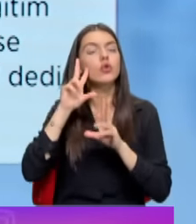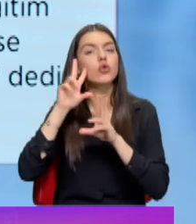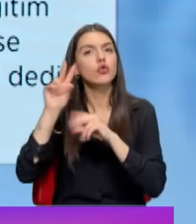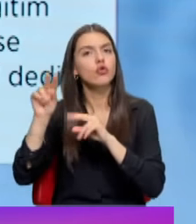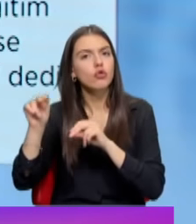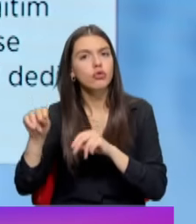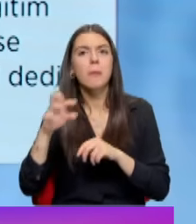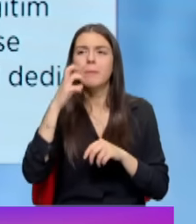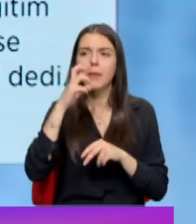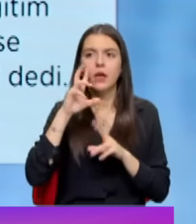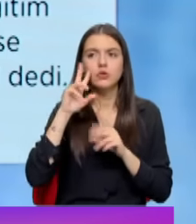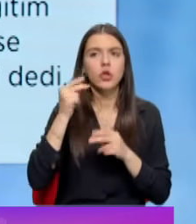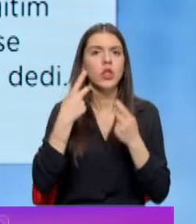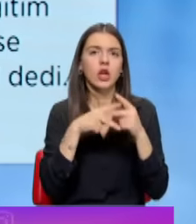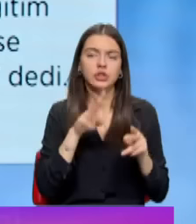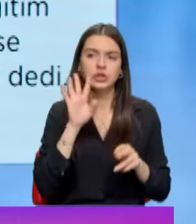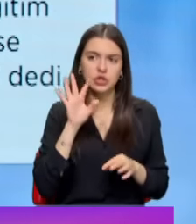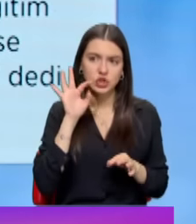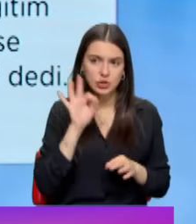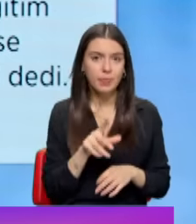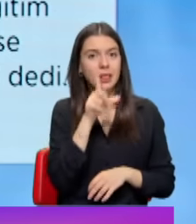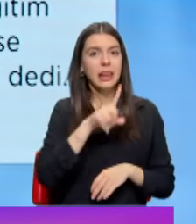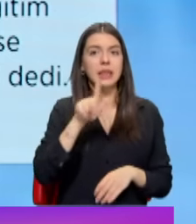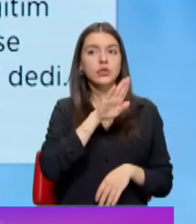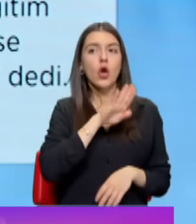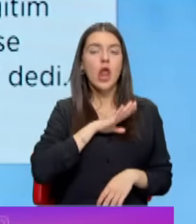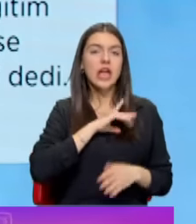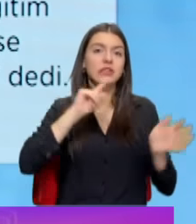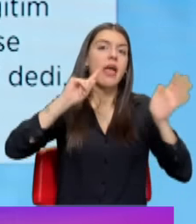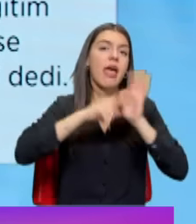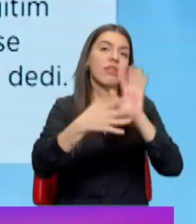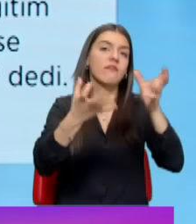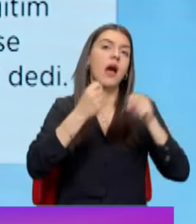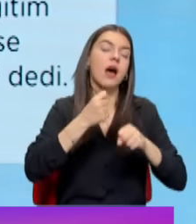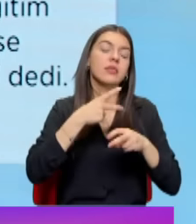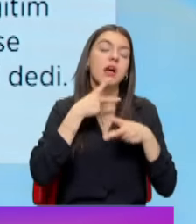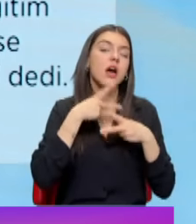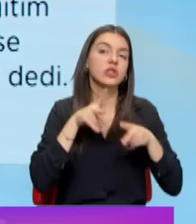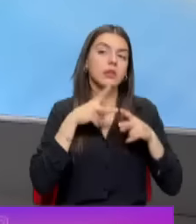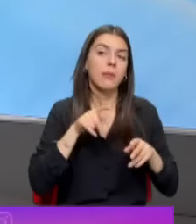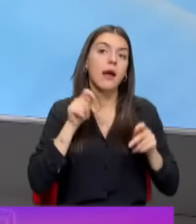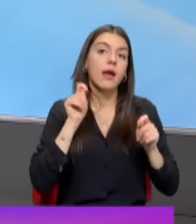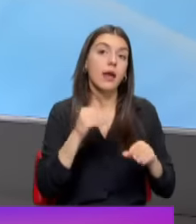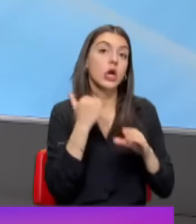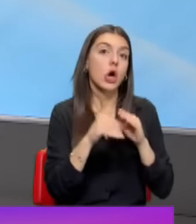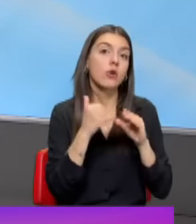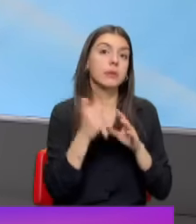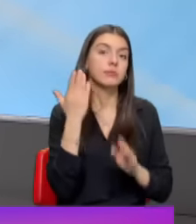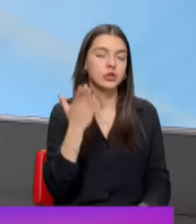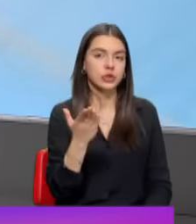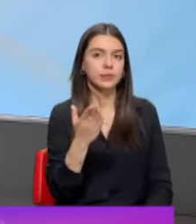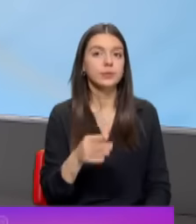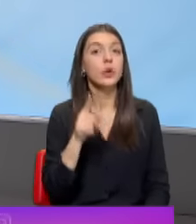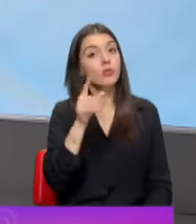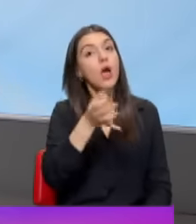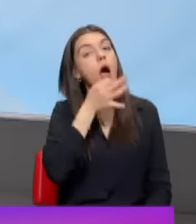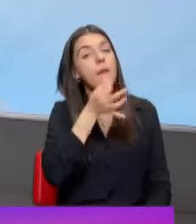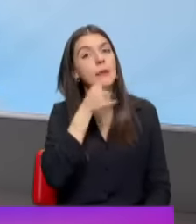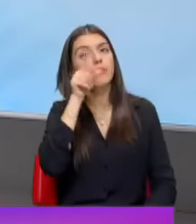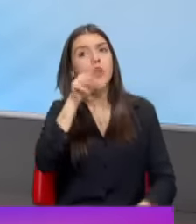açılabilecek. Eğitim uzmanı Taştan şimdi de lise öğrencileri hedefe alınmıştır şeklinde yorumlamış efendim bu haberi. Bu